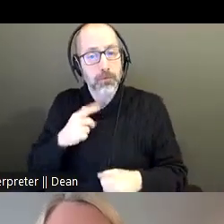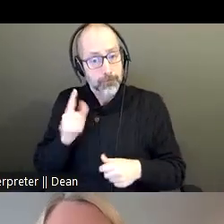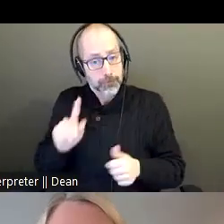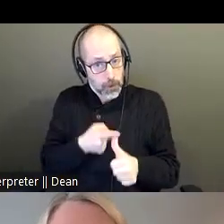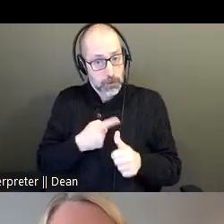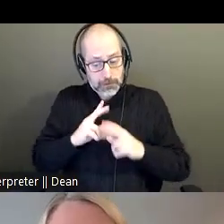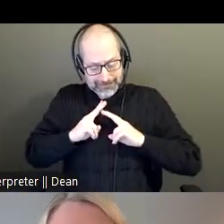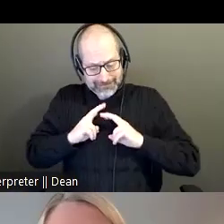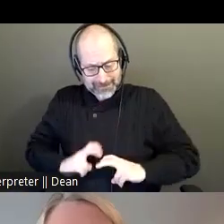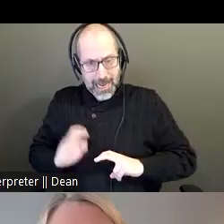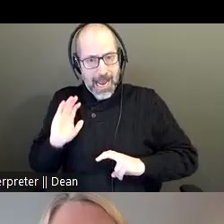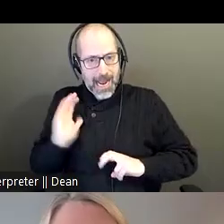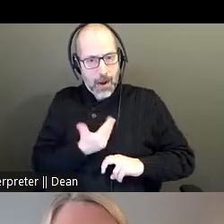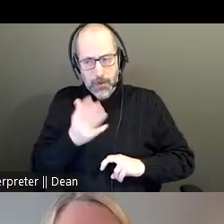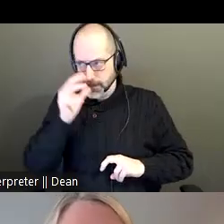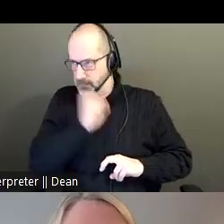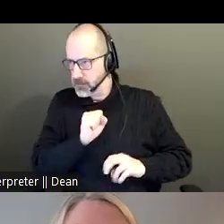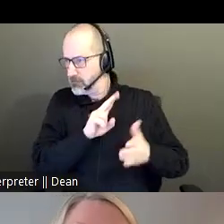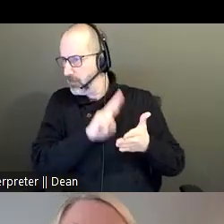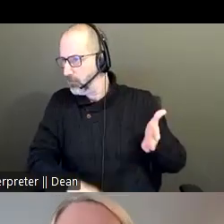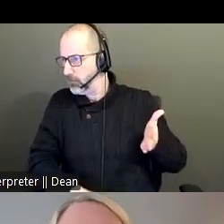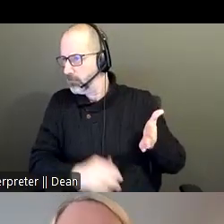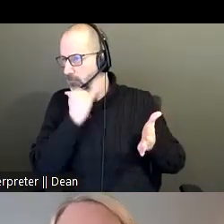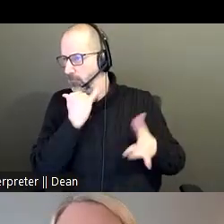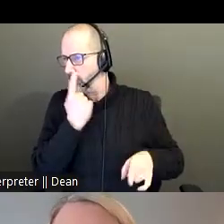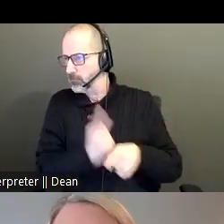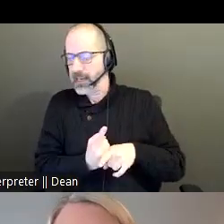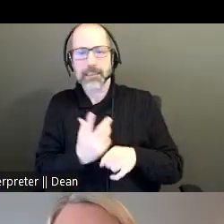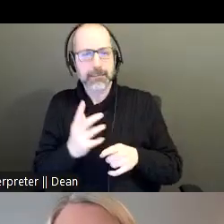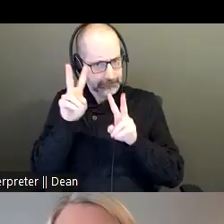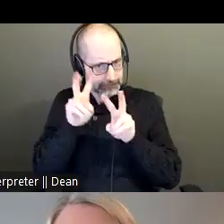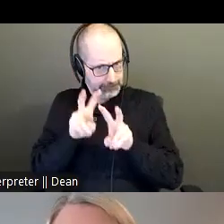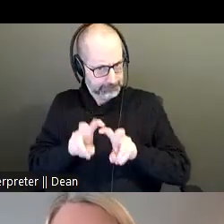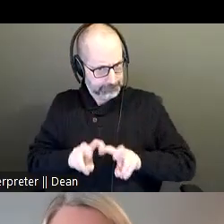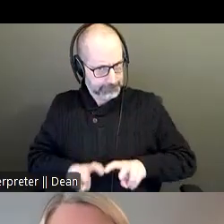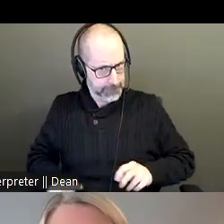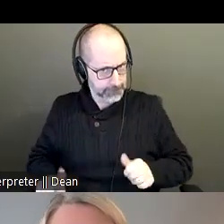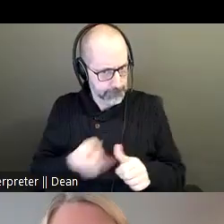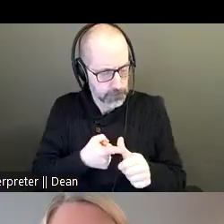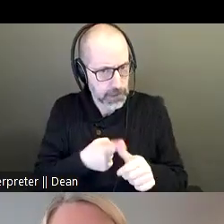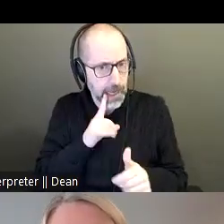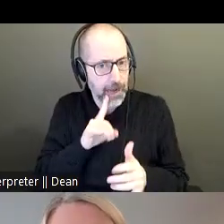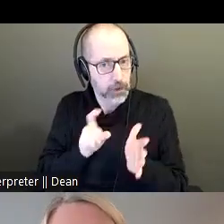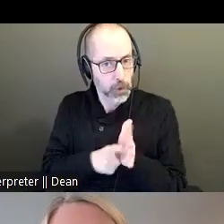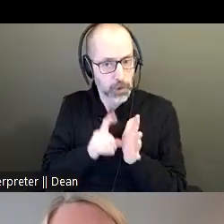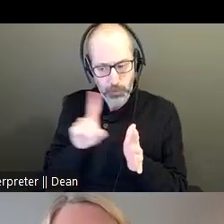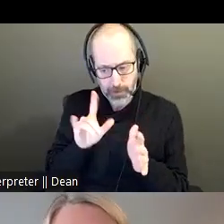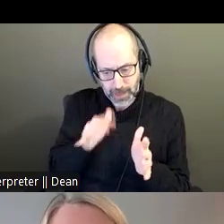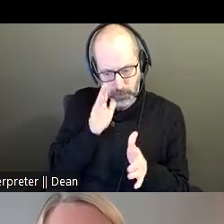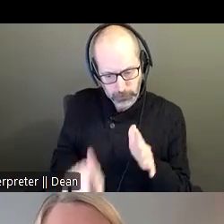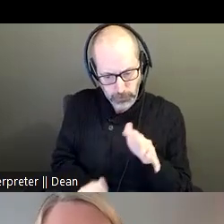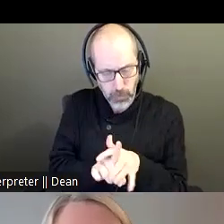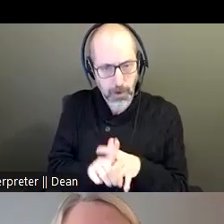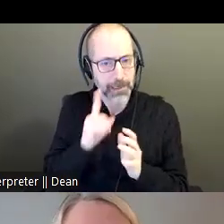par l'examen des hypothèses que l'on détient, des biais et des préjugés. Donc, il faut